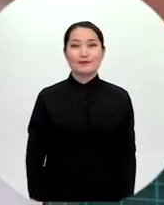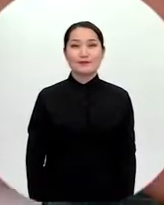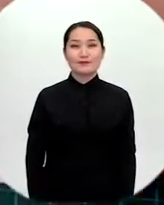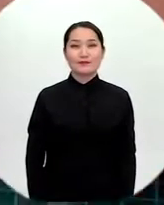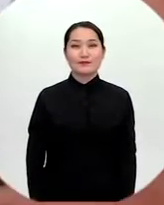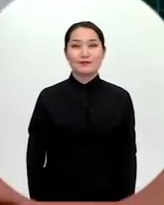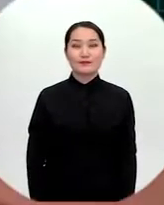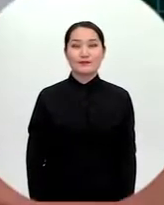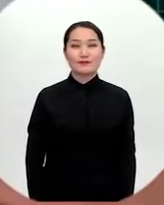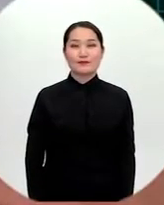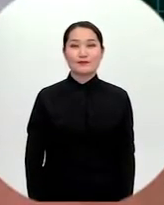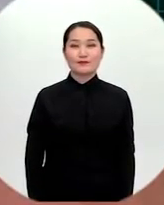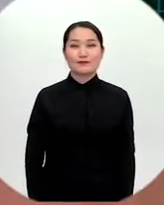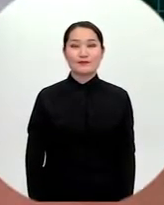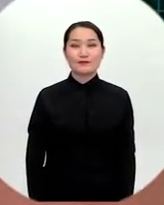자, 이제.